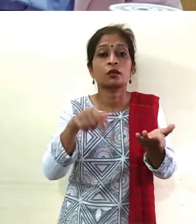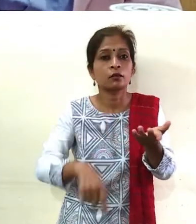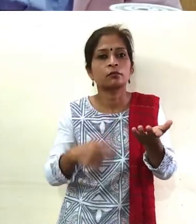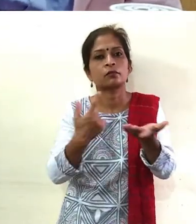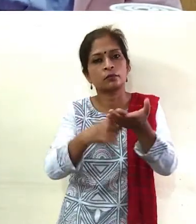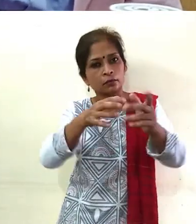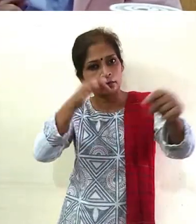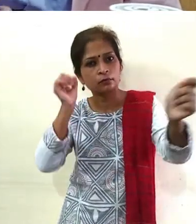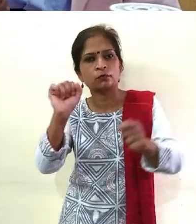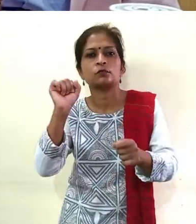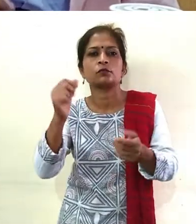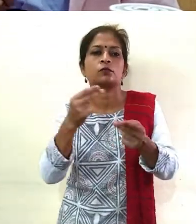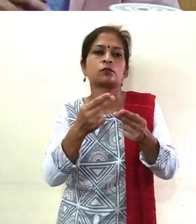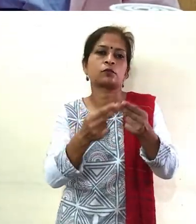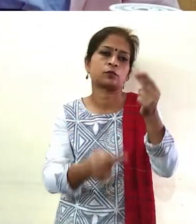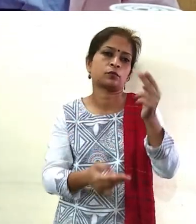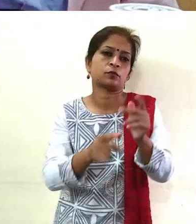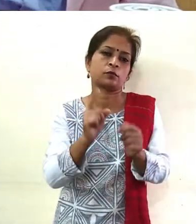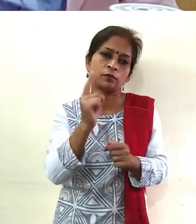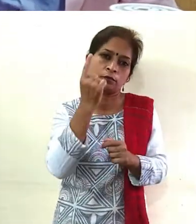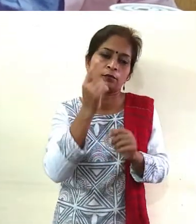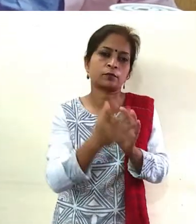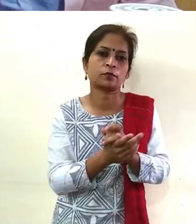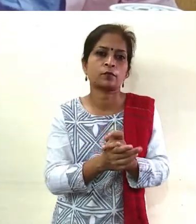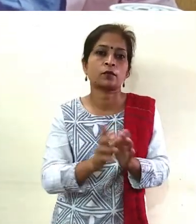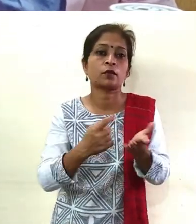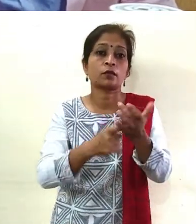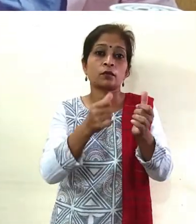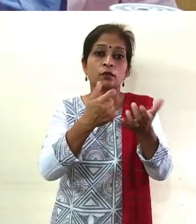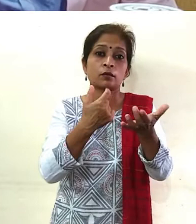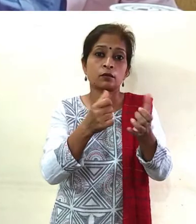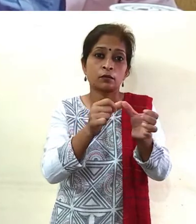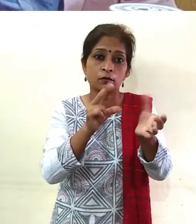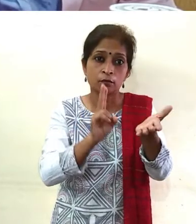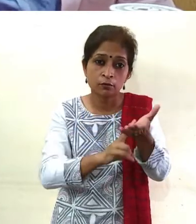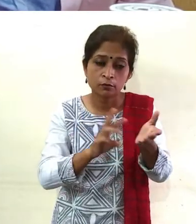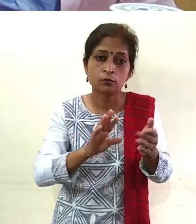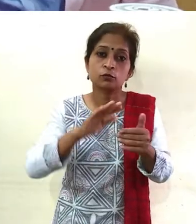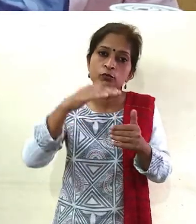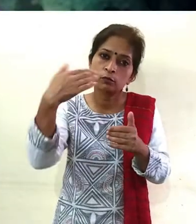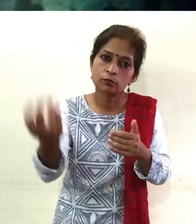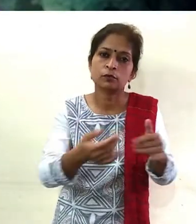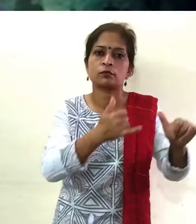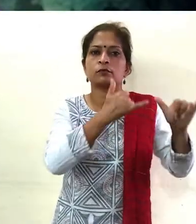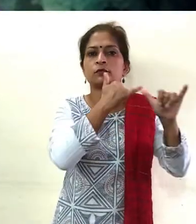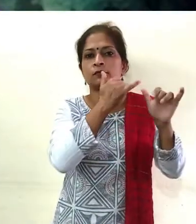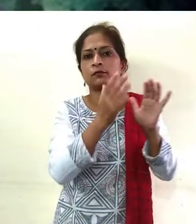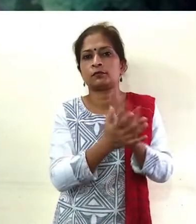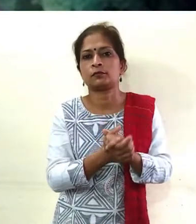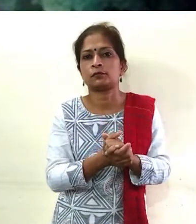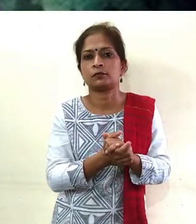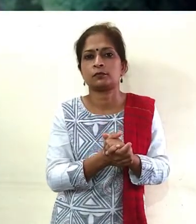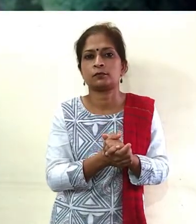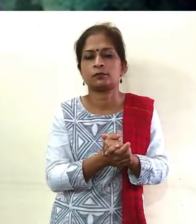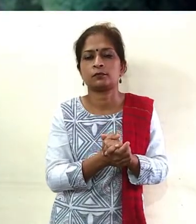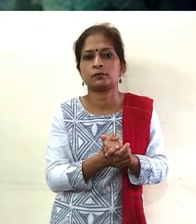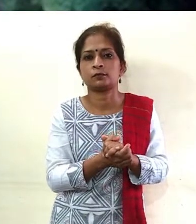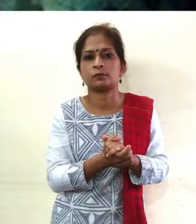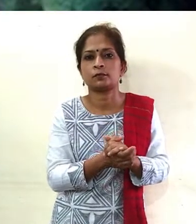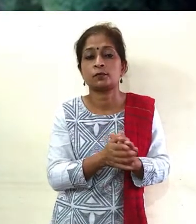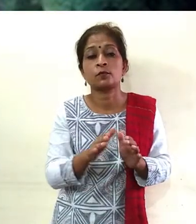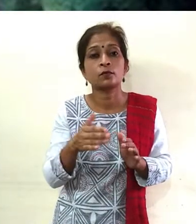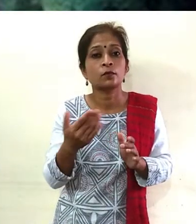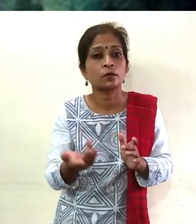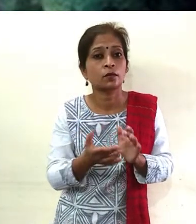त्रेता में होती है। उसके बाद द्वापर में कृष्ण आते हैं। तो राम हो गए, राम के बाद अगला अवतार कृष्ण, तो अगला अवतार